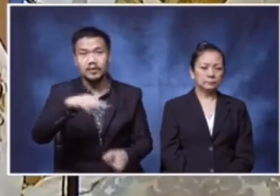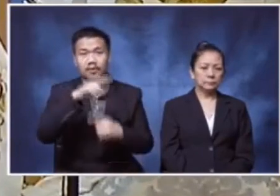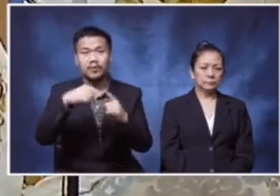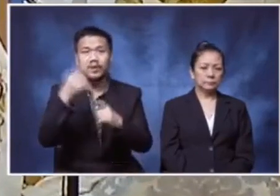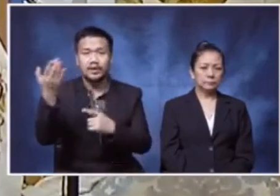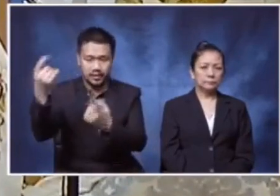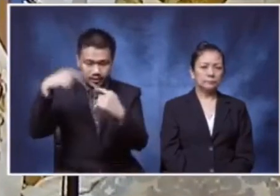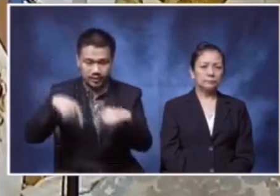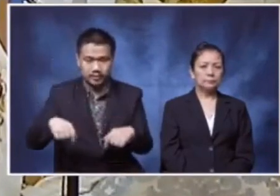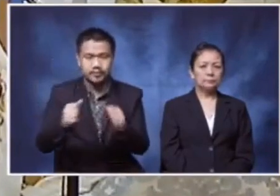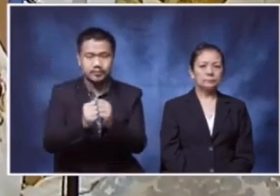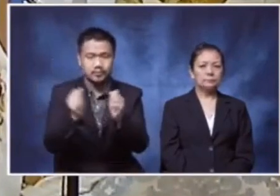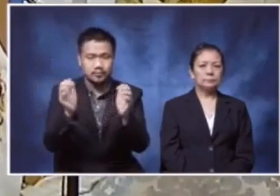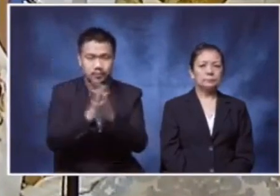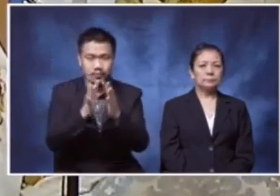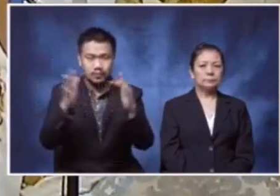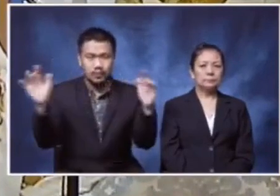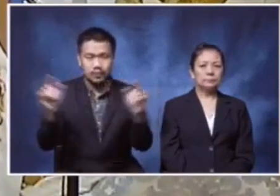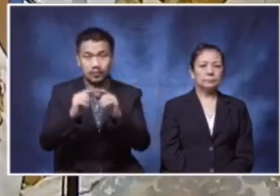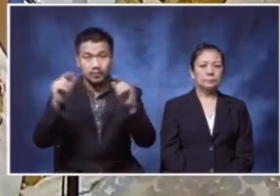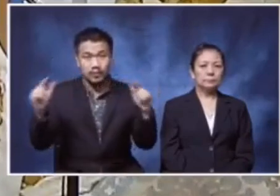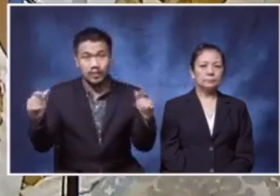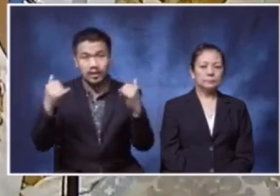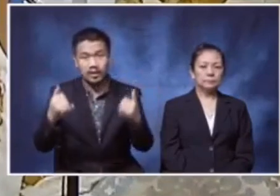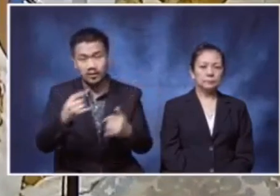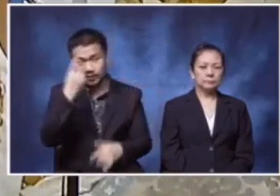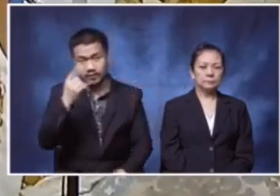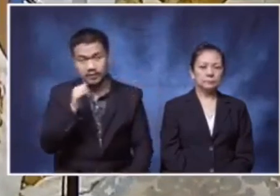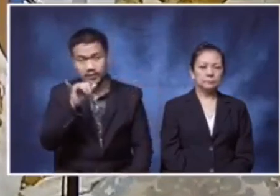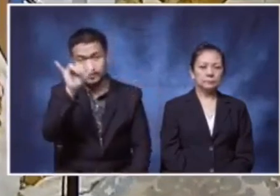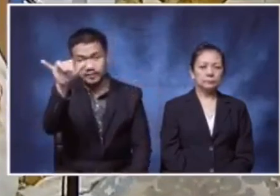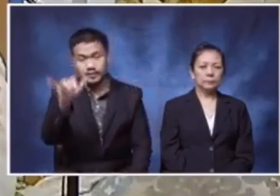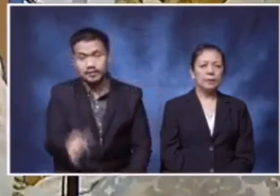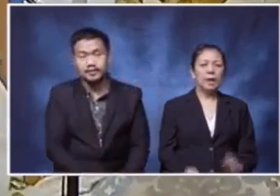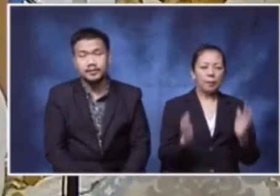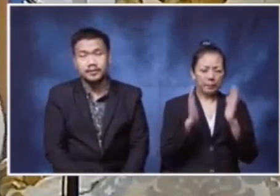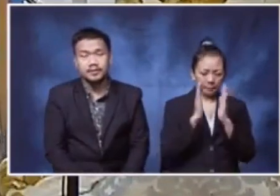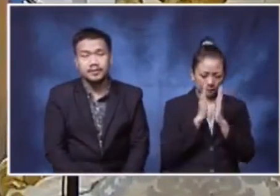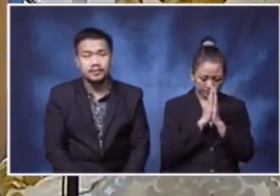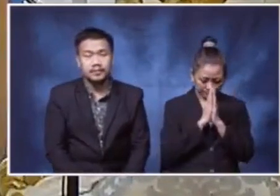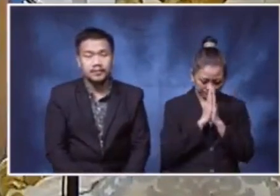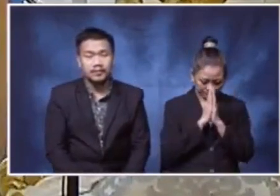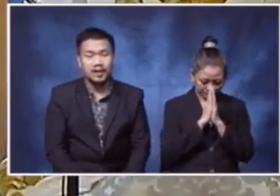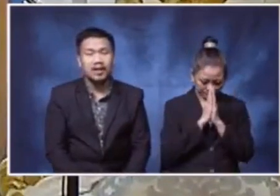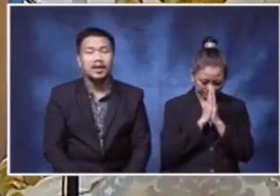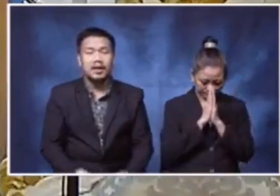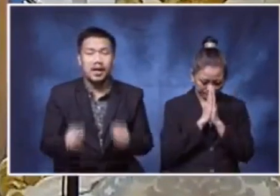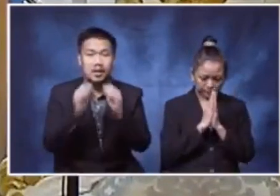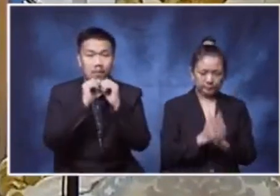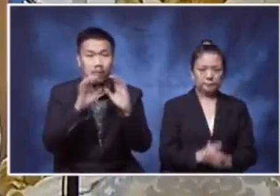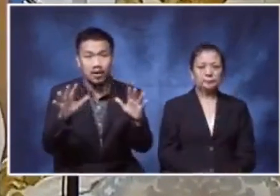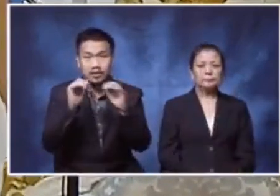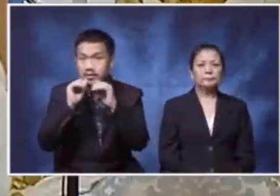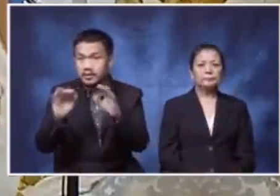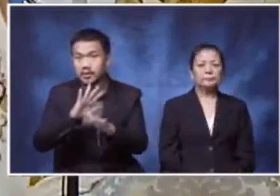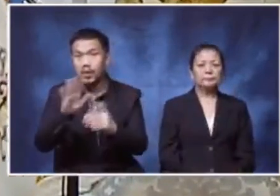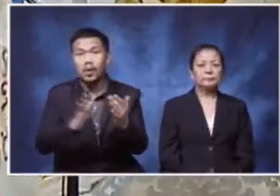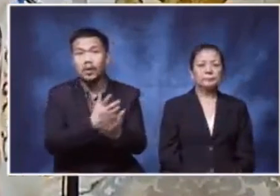siya'y dumating na may kadakilaang lubos, magpasawalang hanggan. Amen. At pagpalain kayong lahat ng